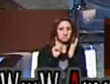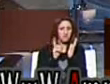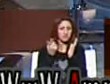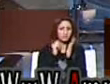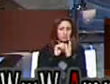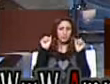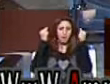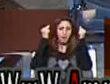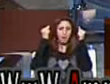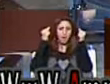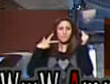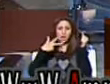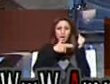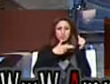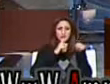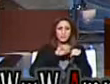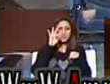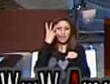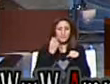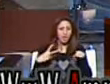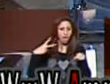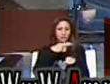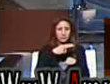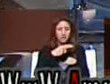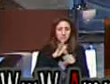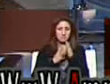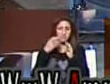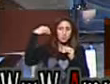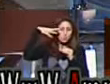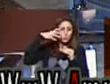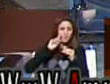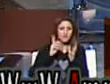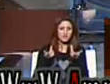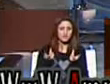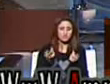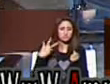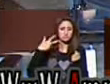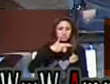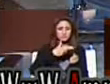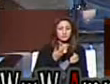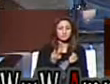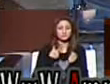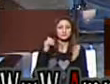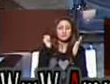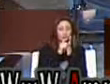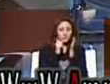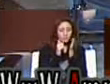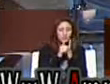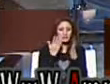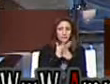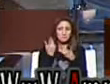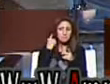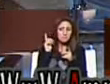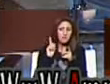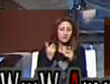قطع، وعرفنا ان الكهرباء قطع من الساعه 3 بالليل يعني. فانا قلت لها ننزل حالا، فاتصلت بيها بعدها بدقيقه قالت لي ده احنا